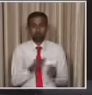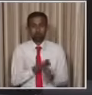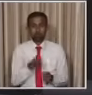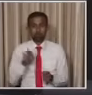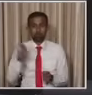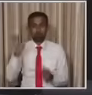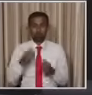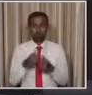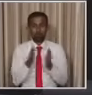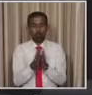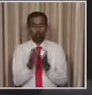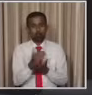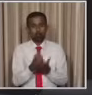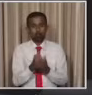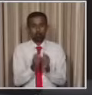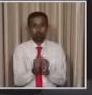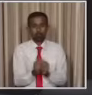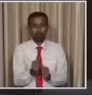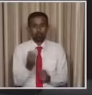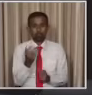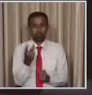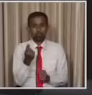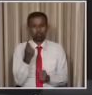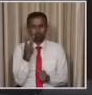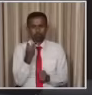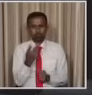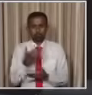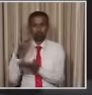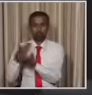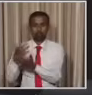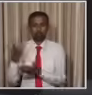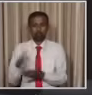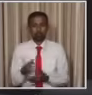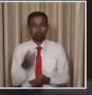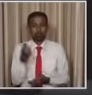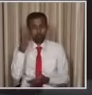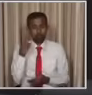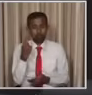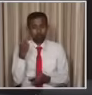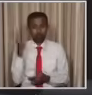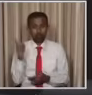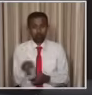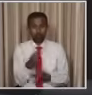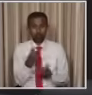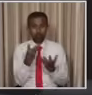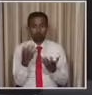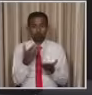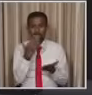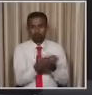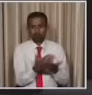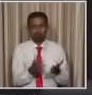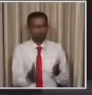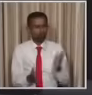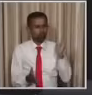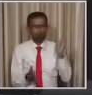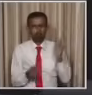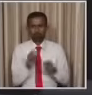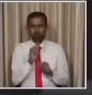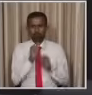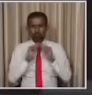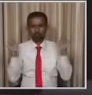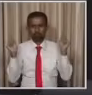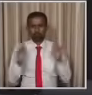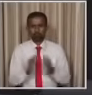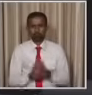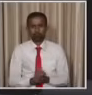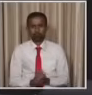සම්පූර්ණ ක්‍රියාවලිය දින කීපයක් නැවතුණා. දින කීපයක් නැවතුණා. මේ කොහෙද යන එකෙක් කරපු ප්‍රකාශයක්